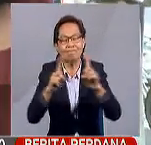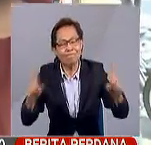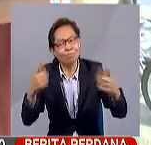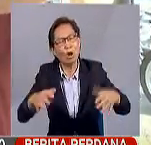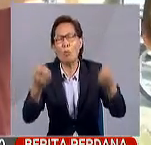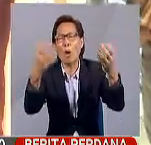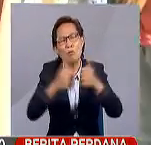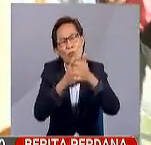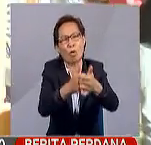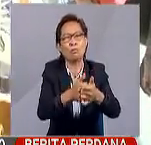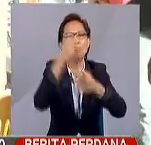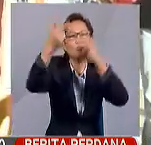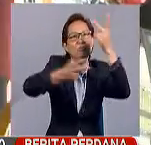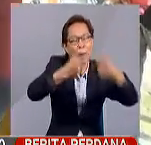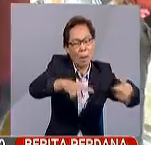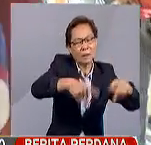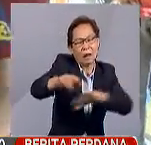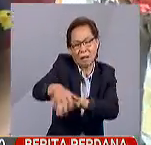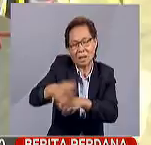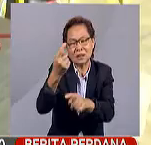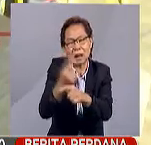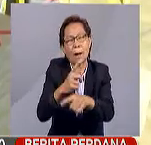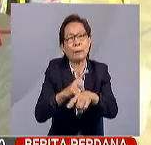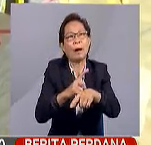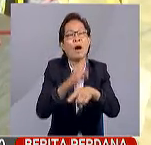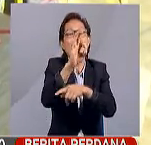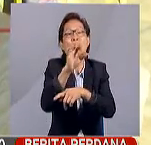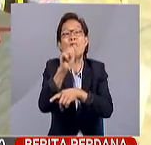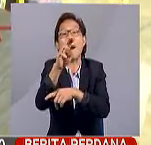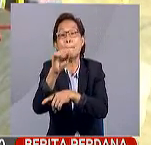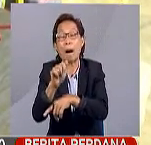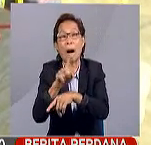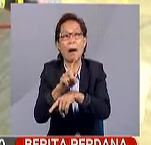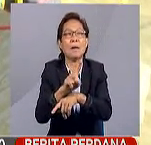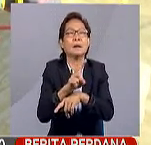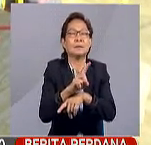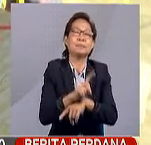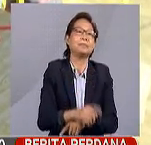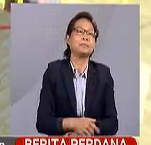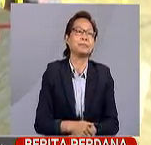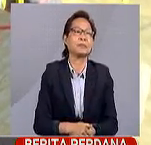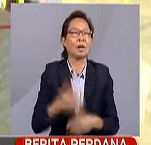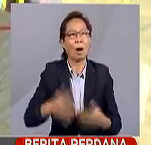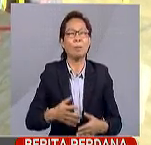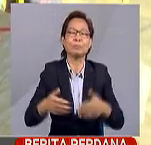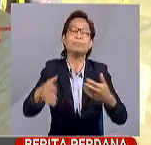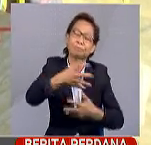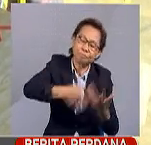Beliau ditemui selepas meninjau pasar tani kekal di bawah Fama di Bandar Dara Chini. Sebelum itu, beliau turut